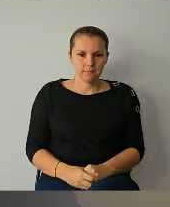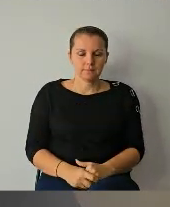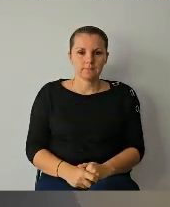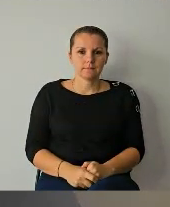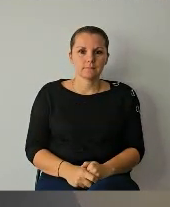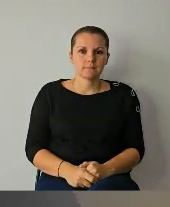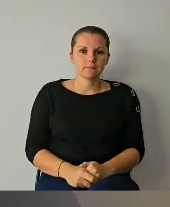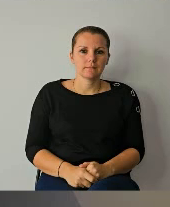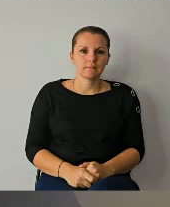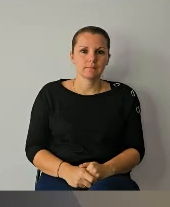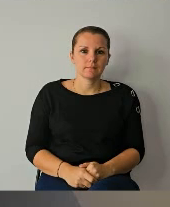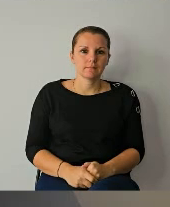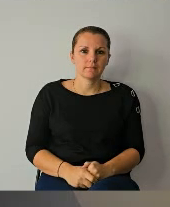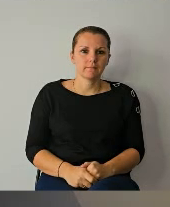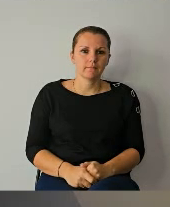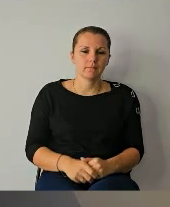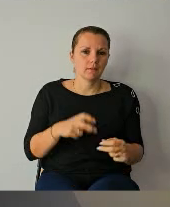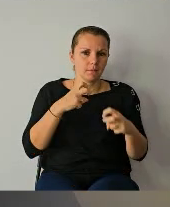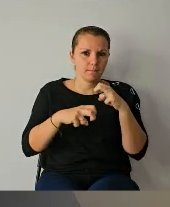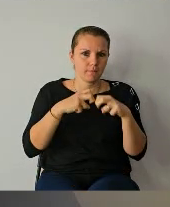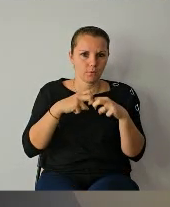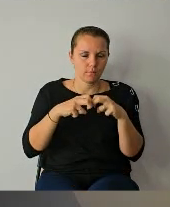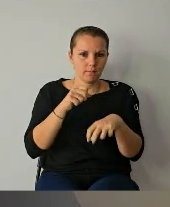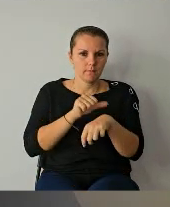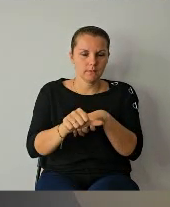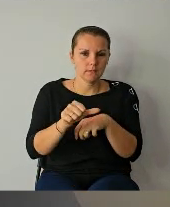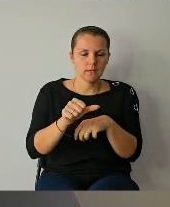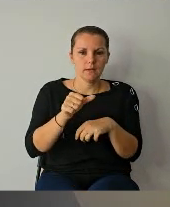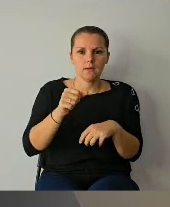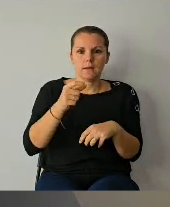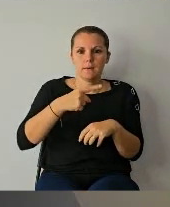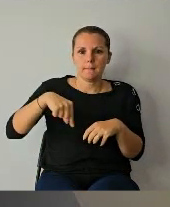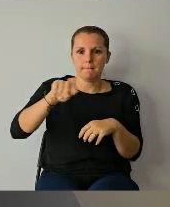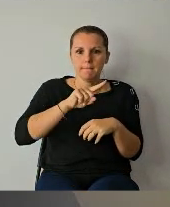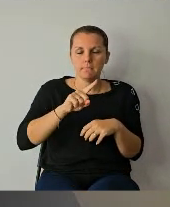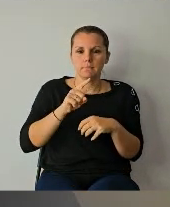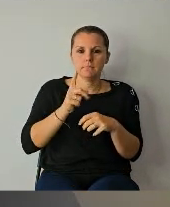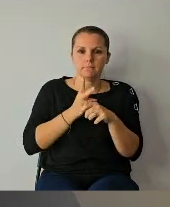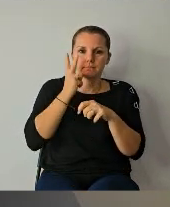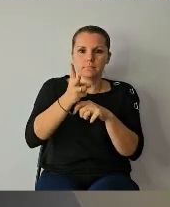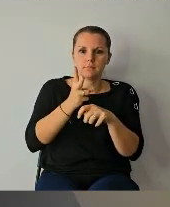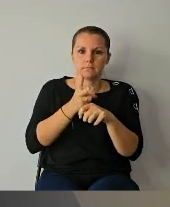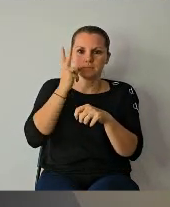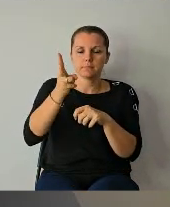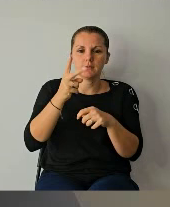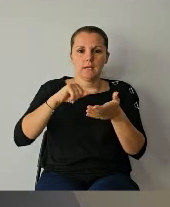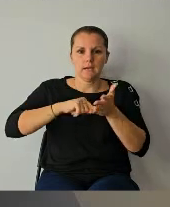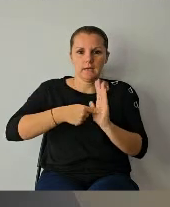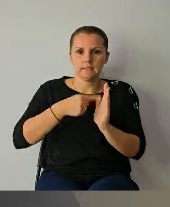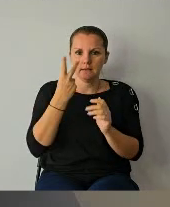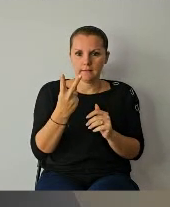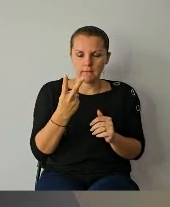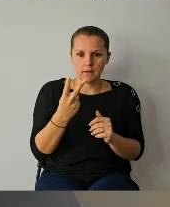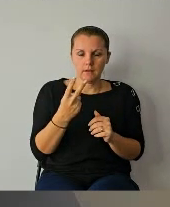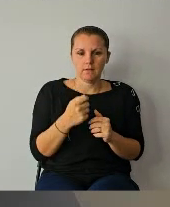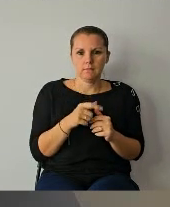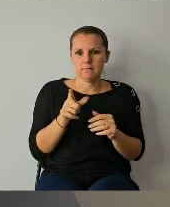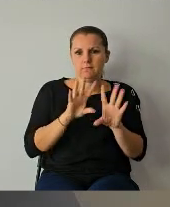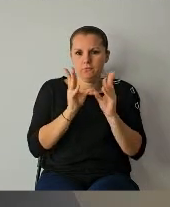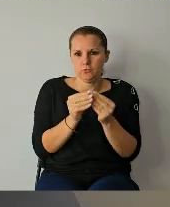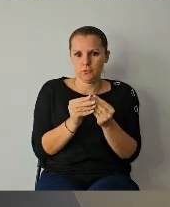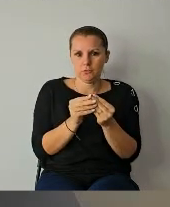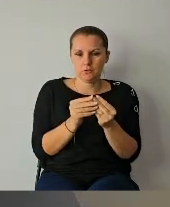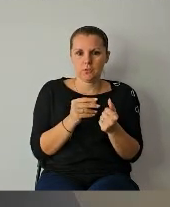Jakby problem polega na tym, że myśmy popodnosili te kwoty razy dwa i górne i dolne i to wszystko i